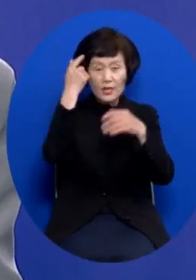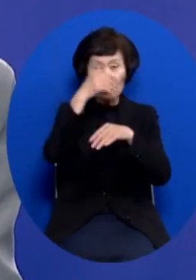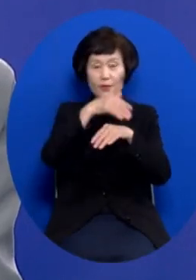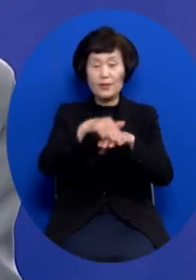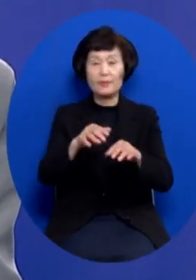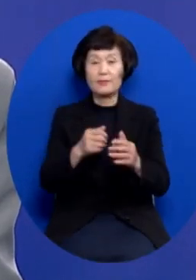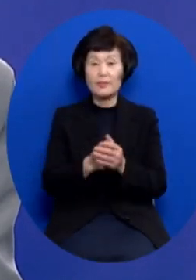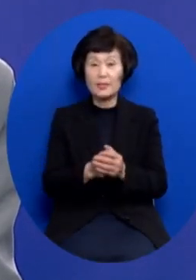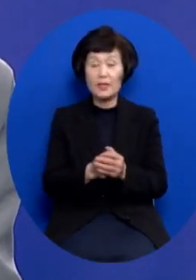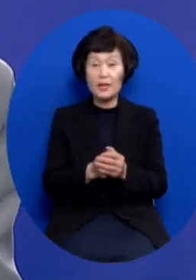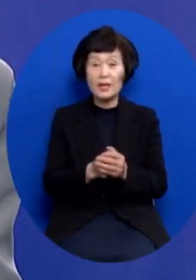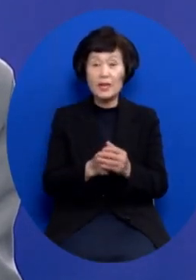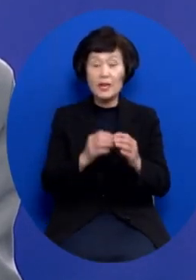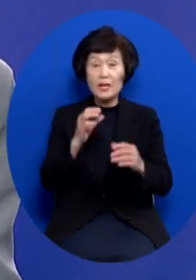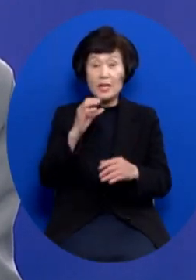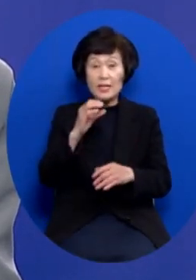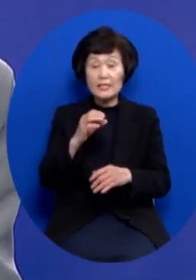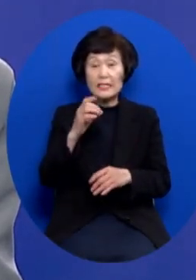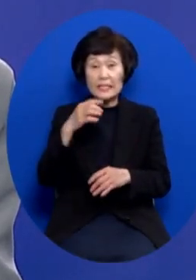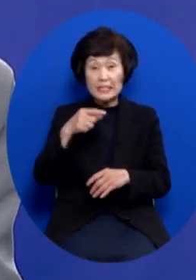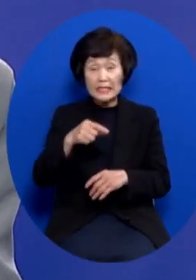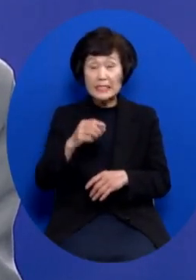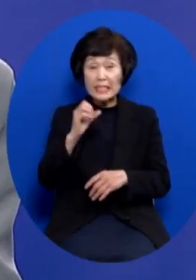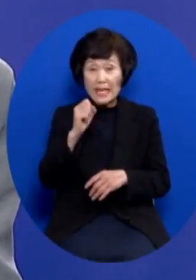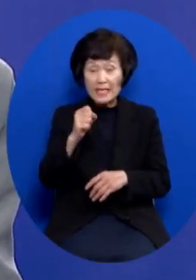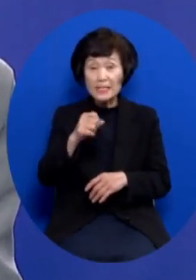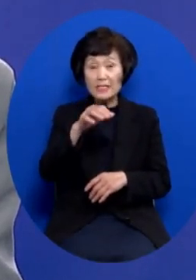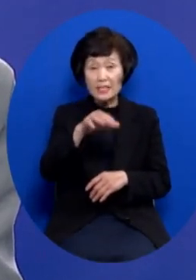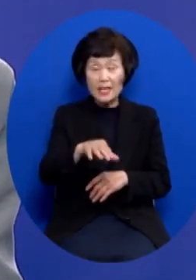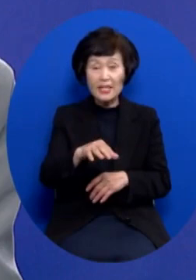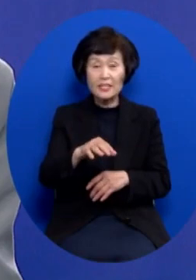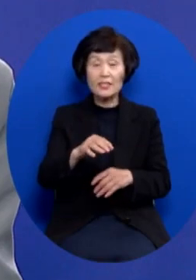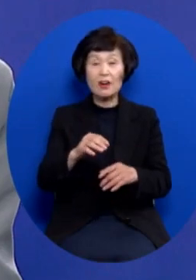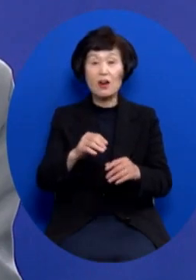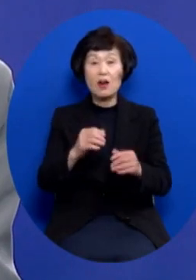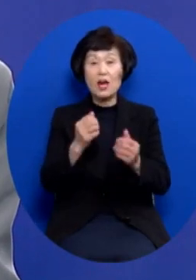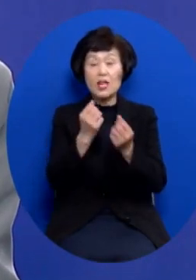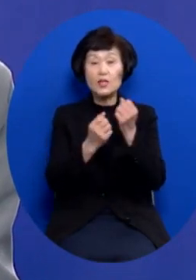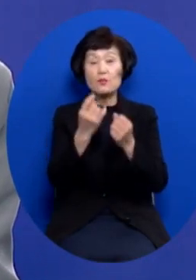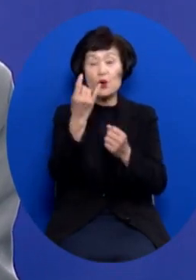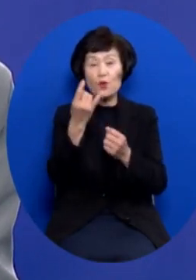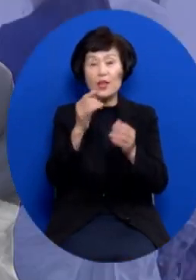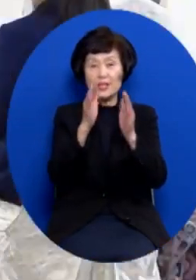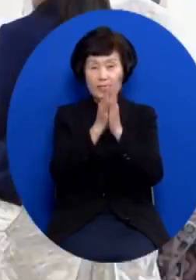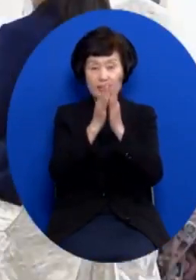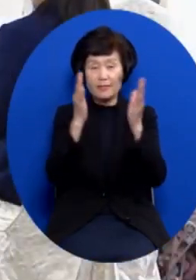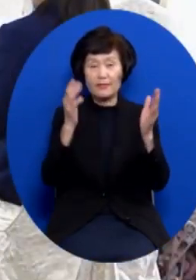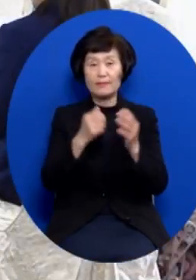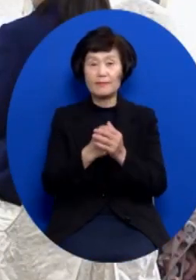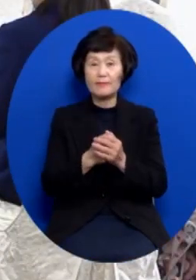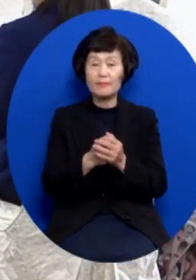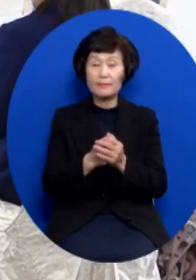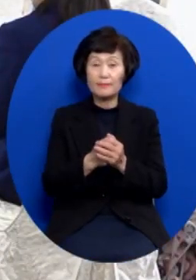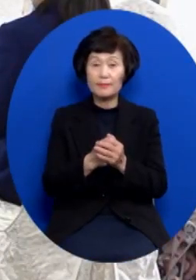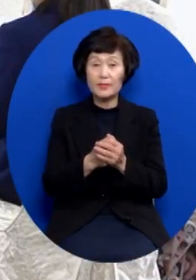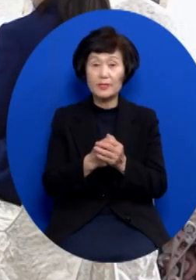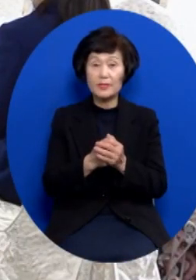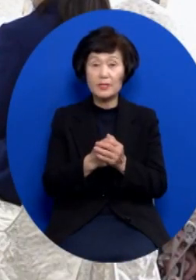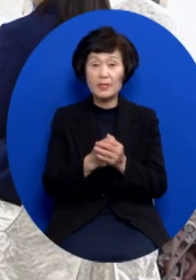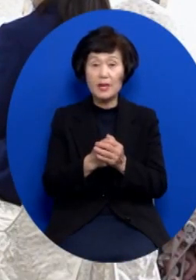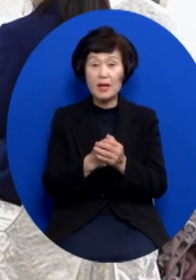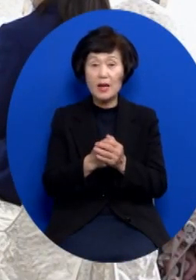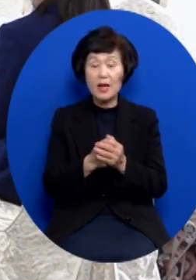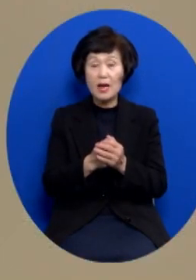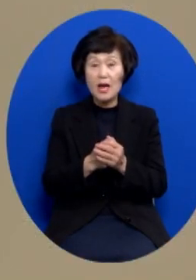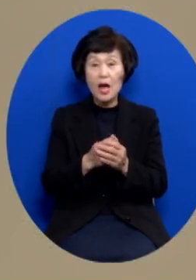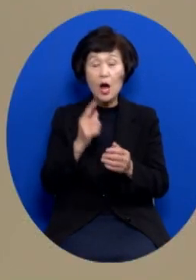크리스천 글로벌스쿨 cgs가 acsa 장학제도 프로그램 설명회를 진행했습니다 설명에